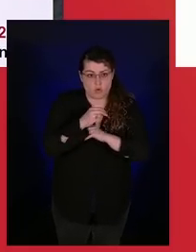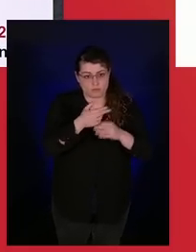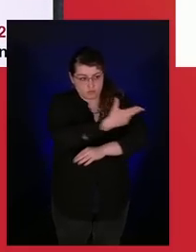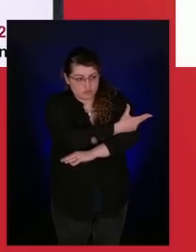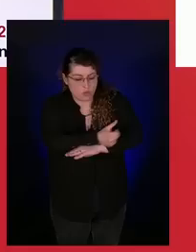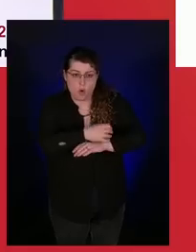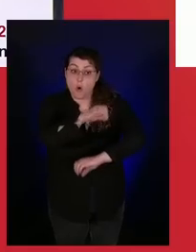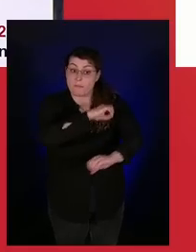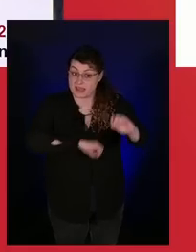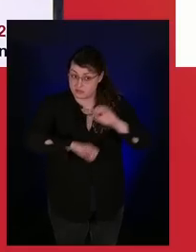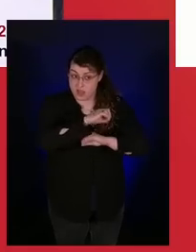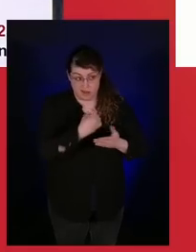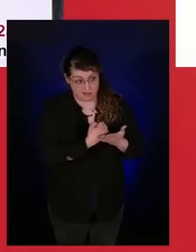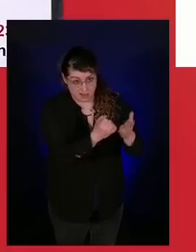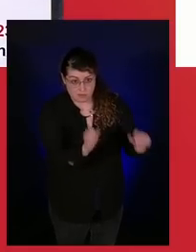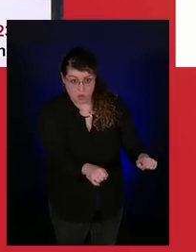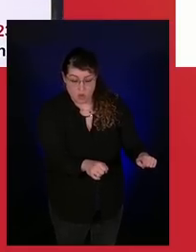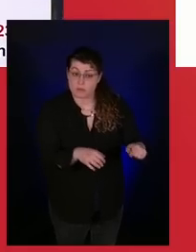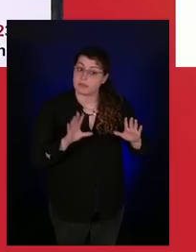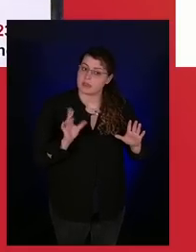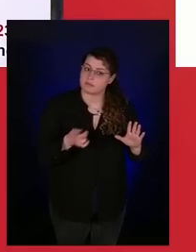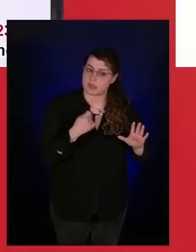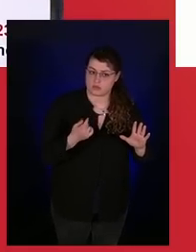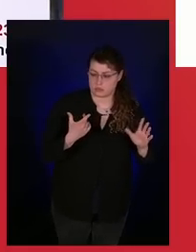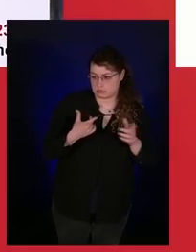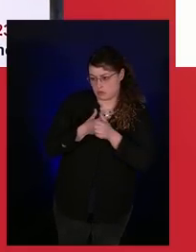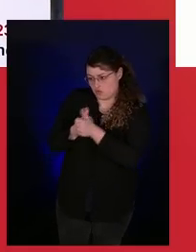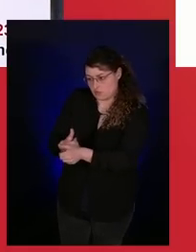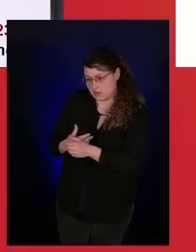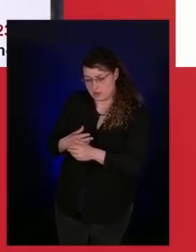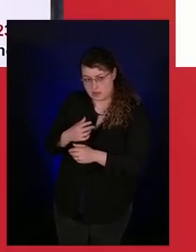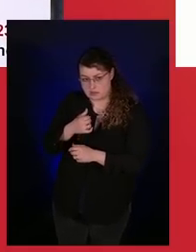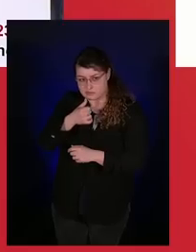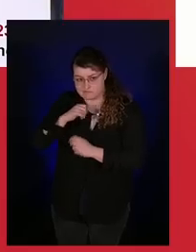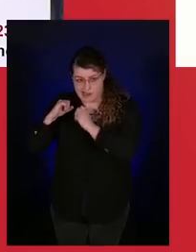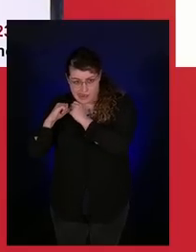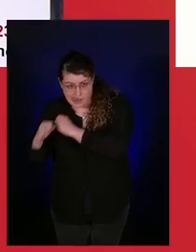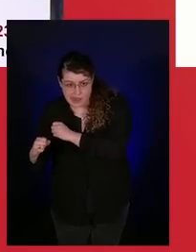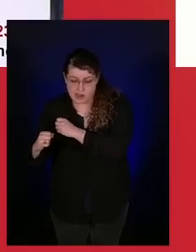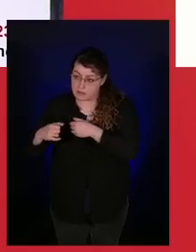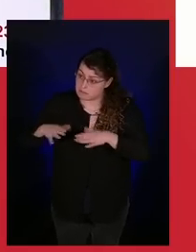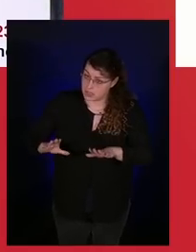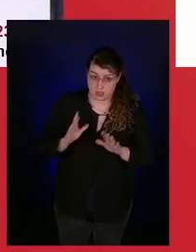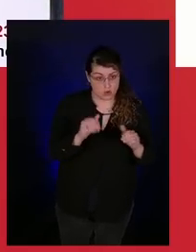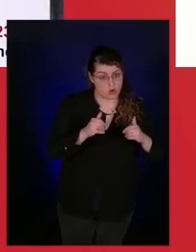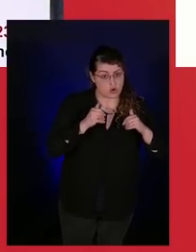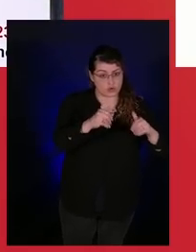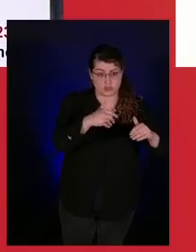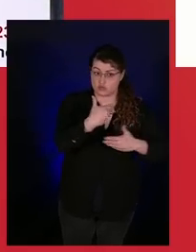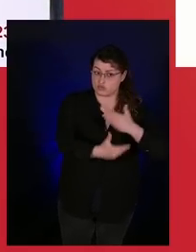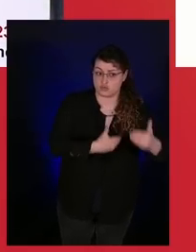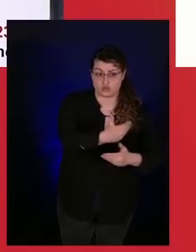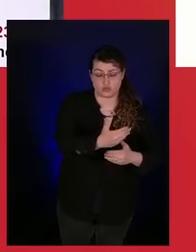opérationnel, qui, tout en s'adaptant aux contraintes, ne s'est pas interrompu, ce qui nous a